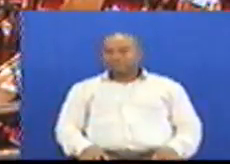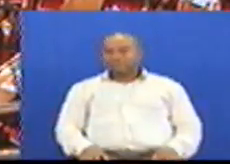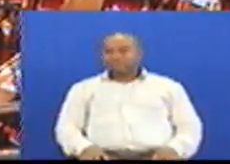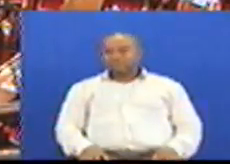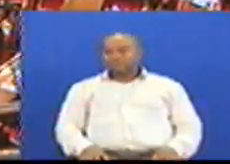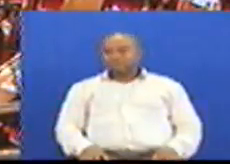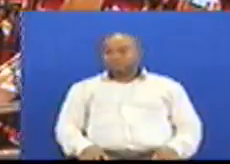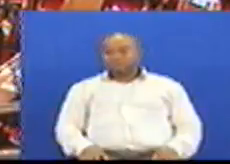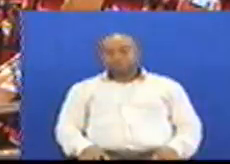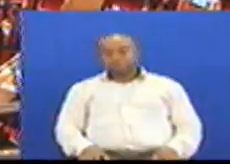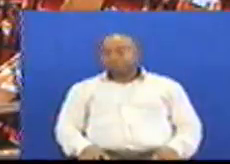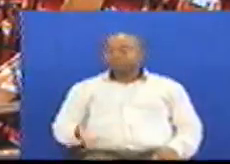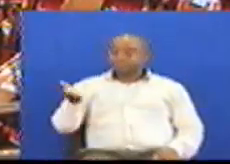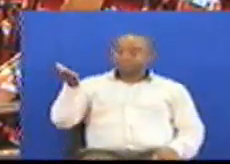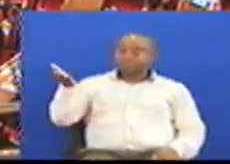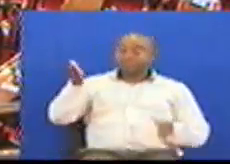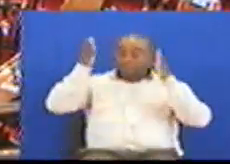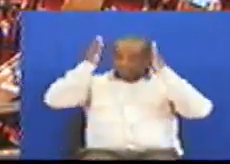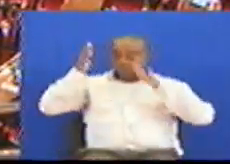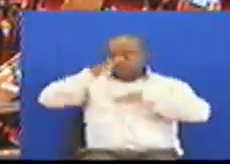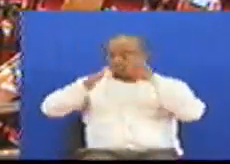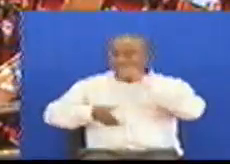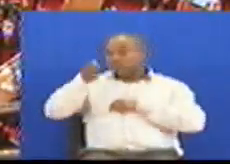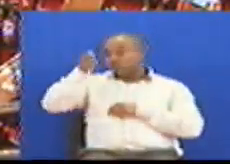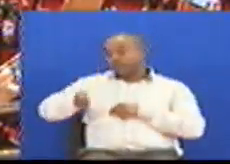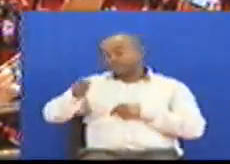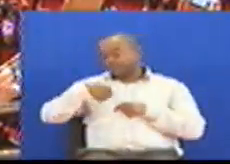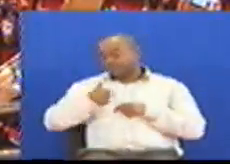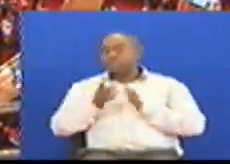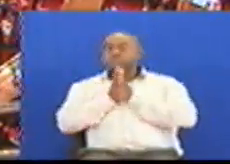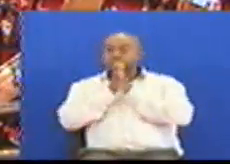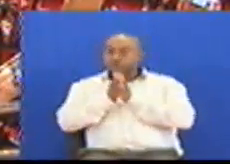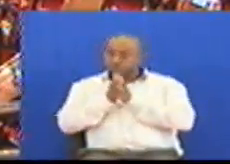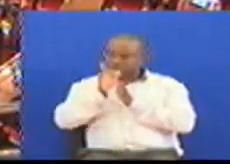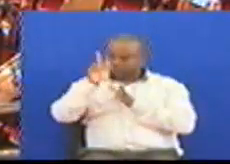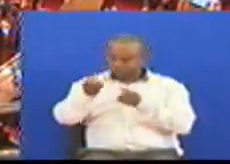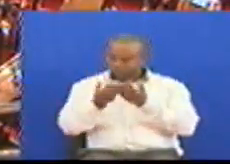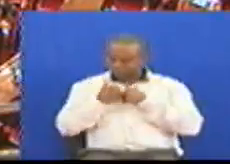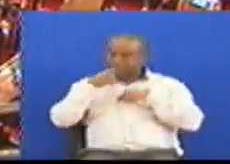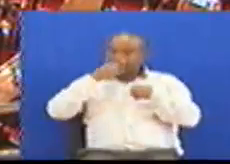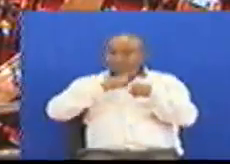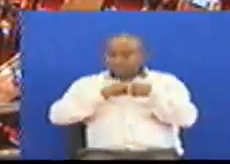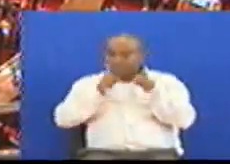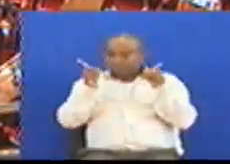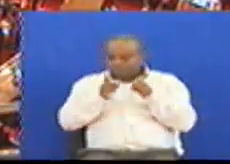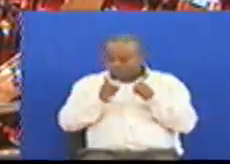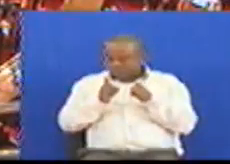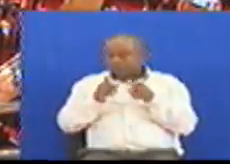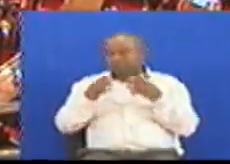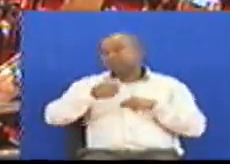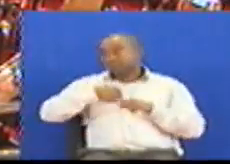Mheshimiwa Naibu Spika, nashukuru. Kwa kuwa muda wangu ni mdogo, naomba nianze kwanza na